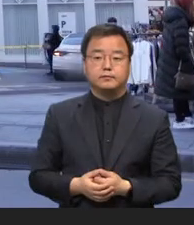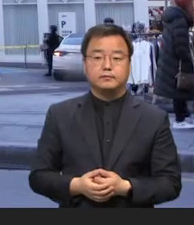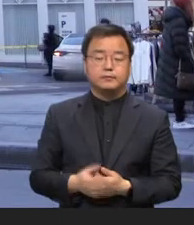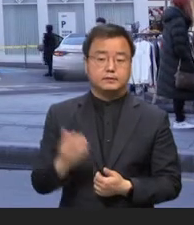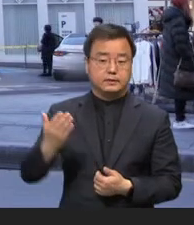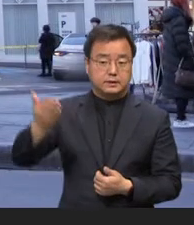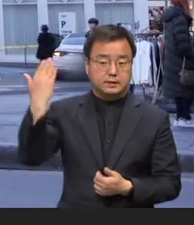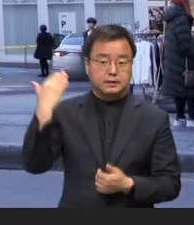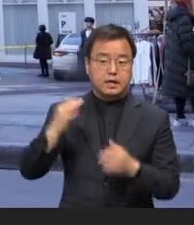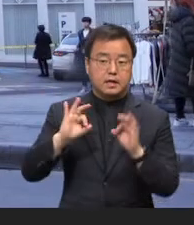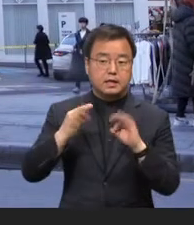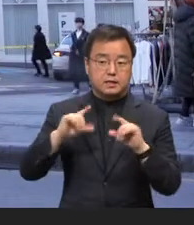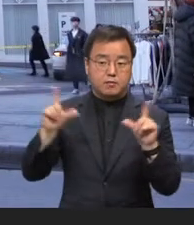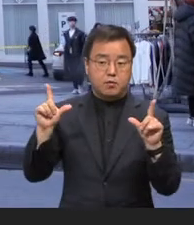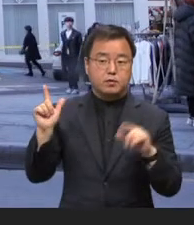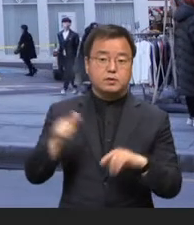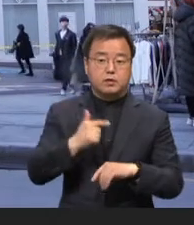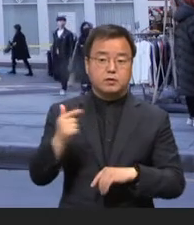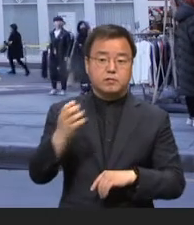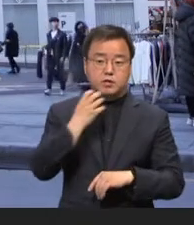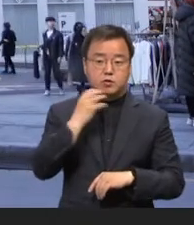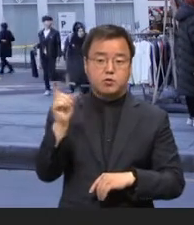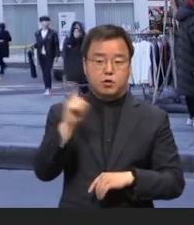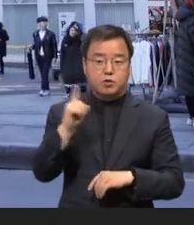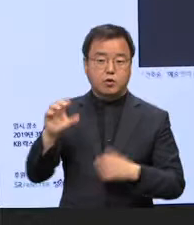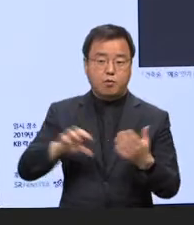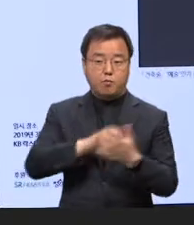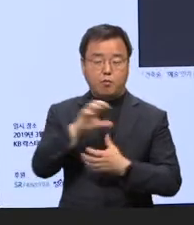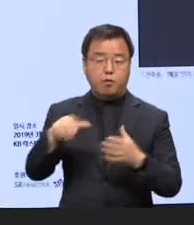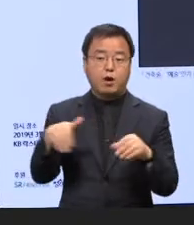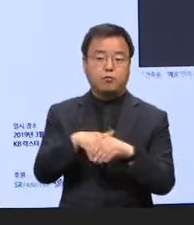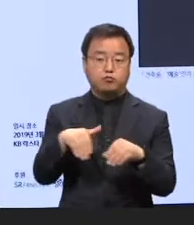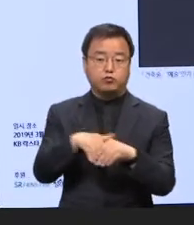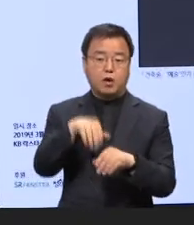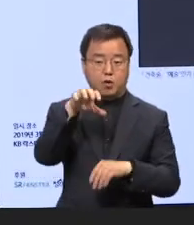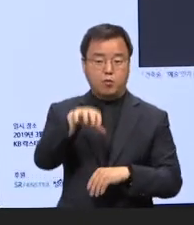지난 금요일 저녁 서울의 한 복합문화공간을 찾았습니다.